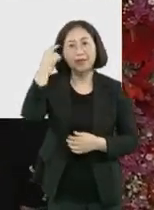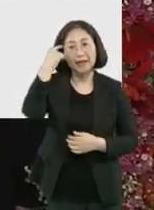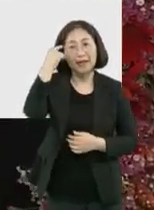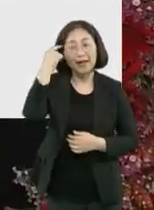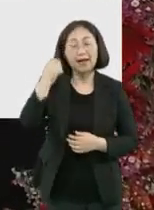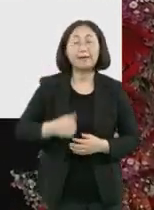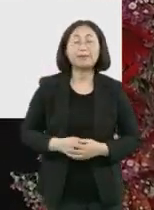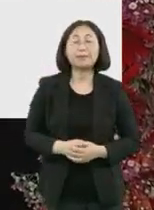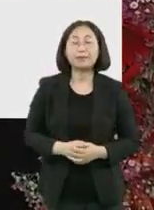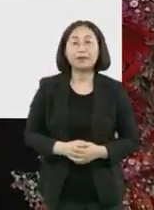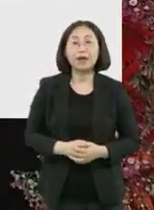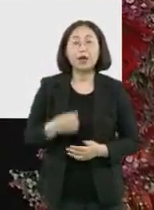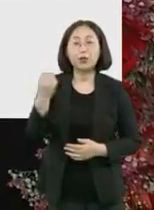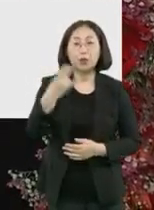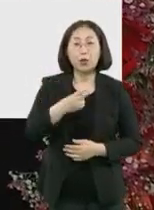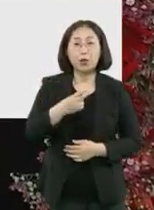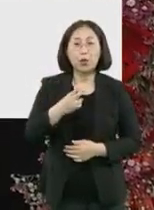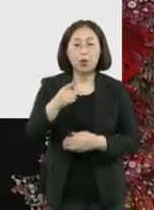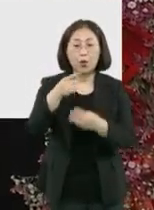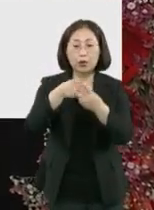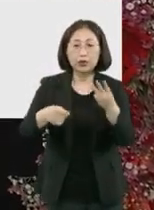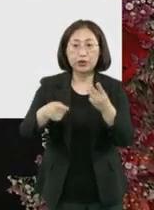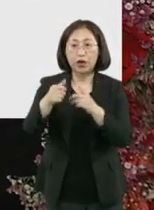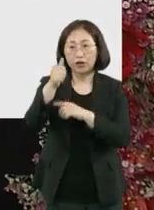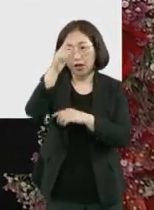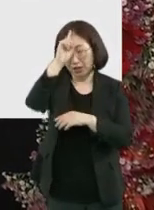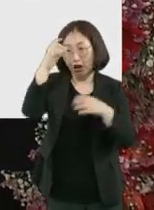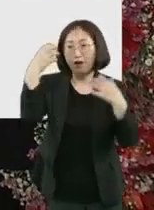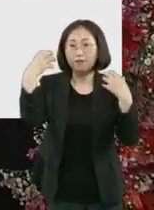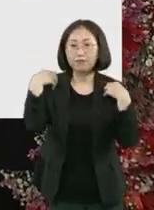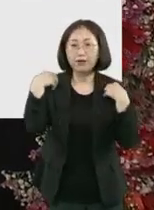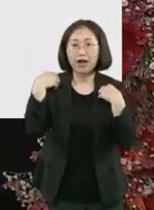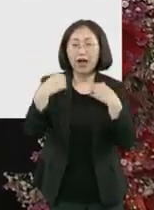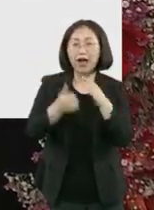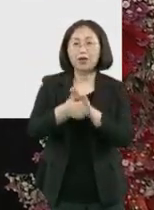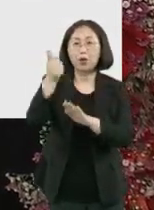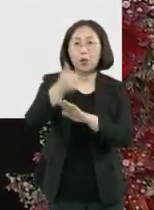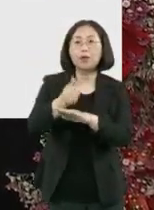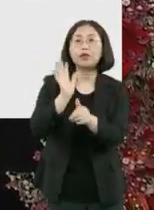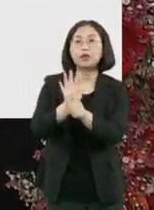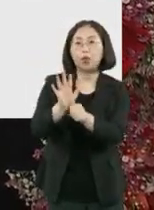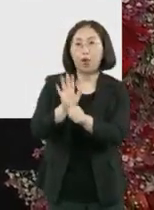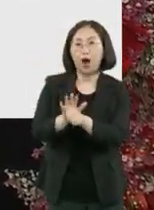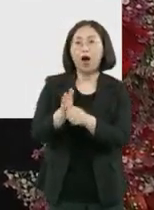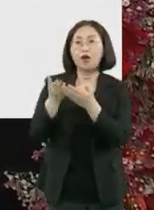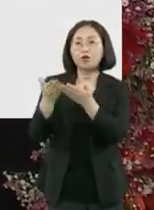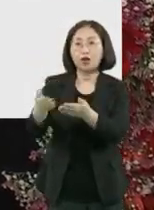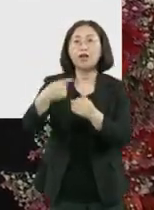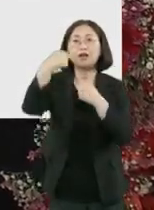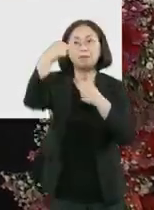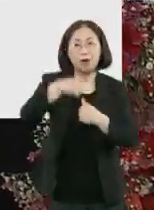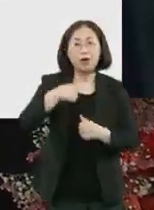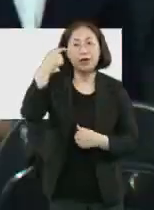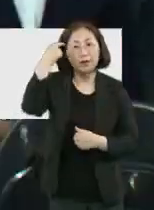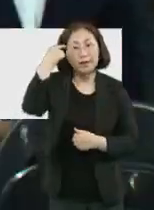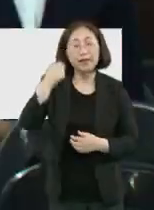저는 생각하면서 또 윤석열 정부의 성공을 뒷받침하라는 그런 명령이라고도